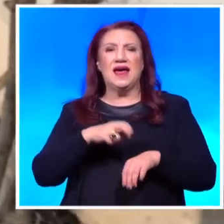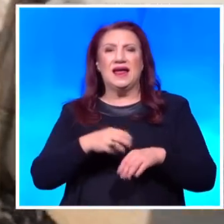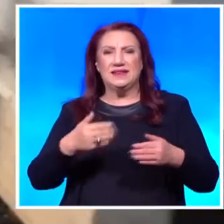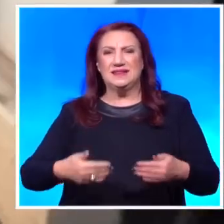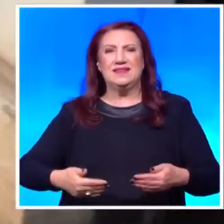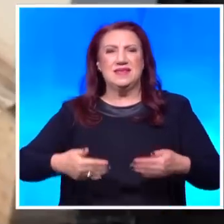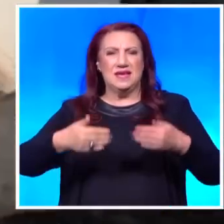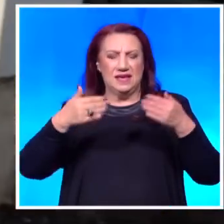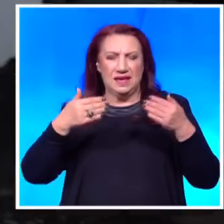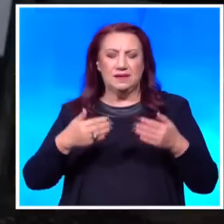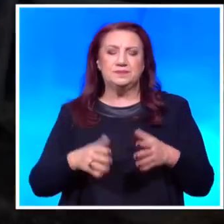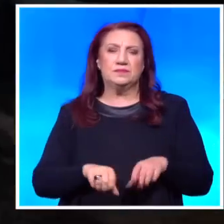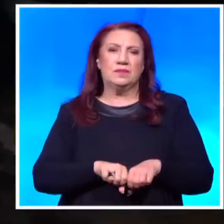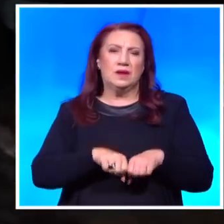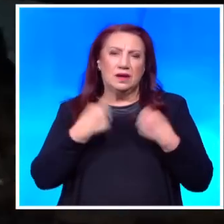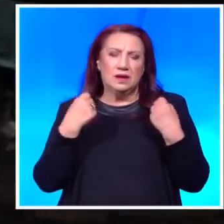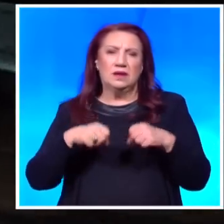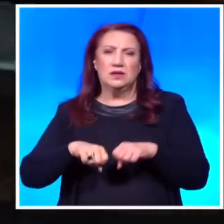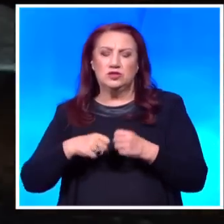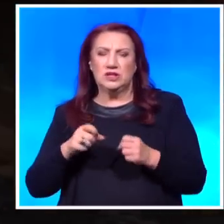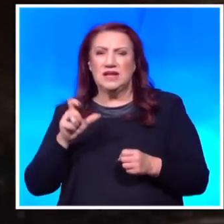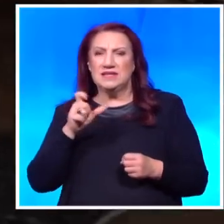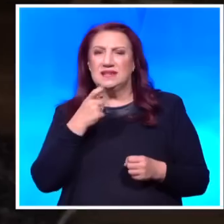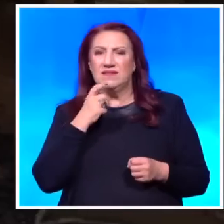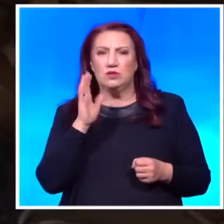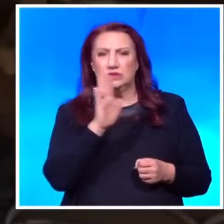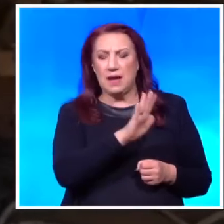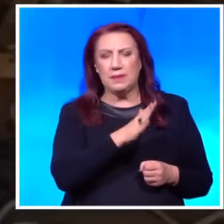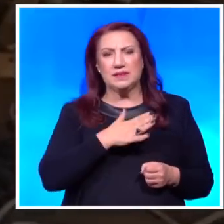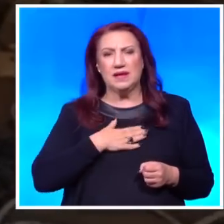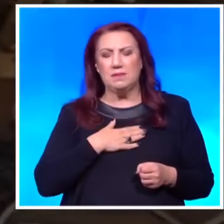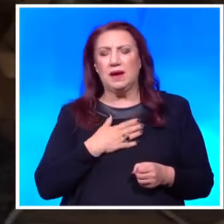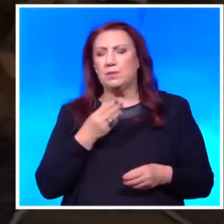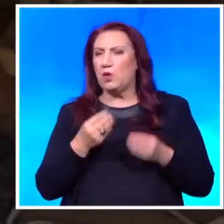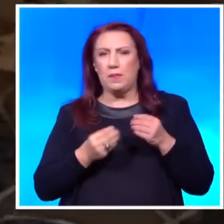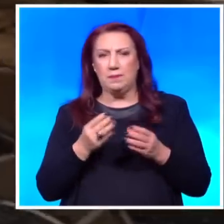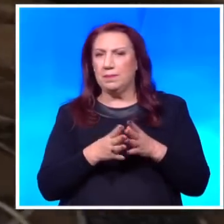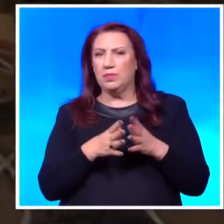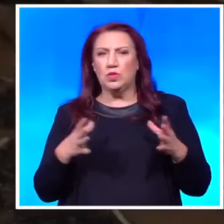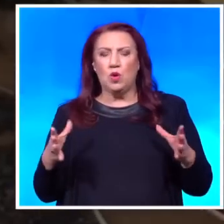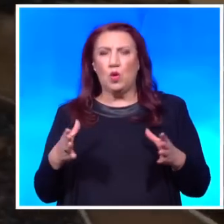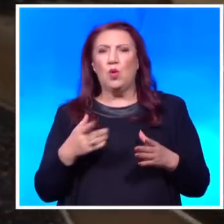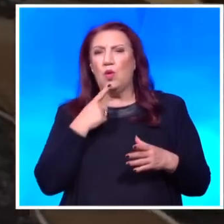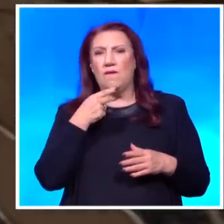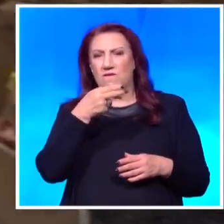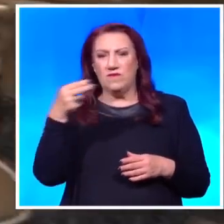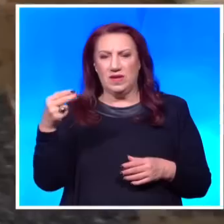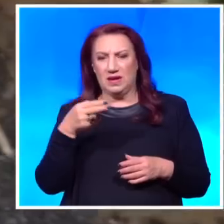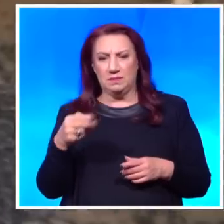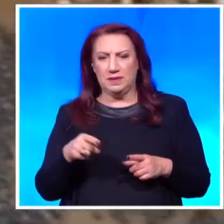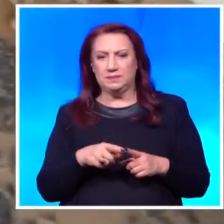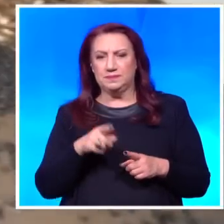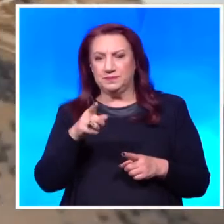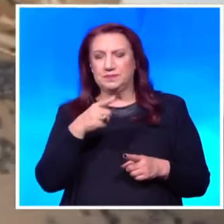от наводненията в Северозапада понасят и много фирми и предприятия. Рибарниците в монтанското село Долно